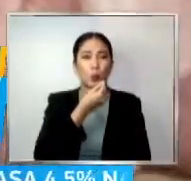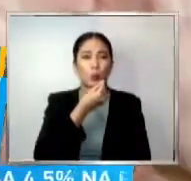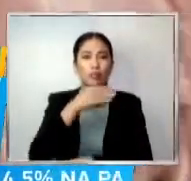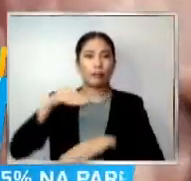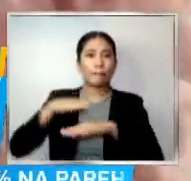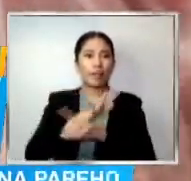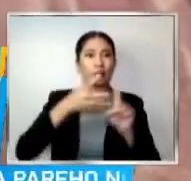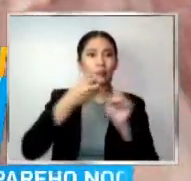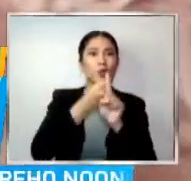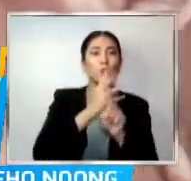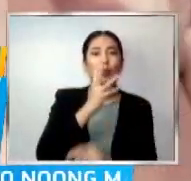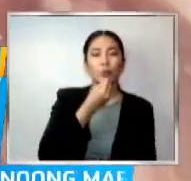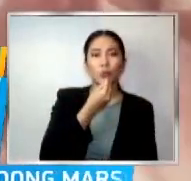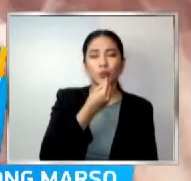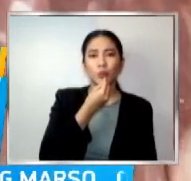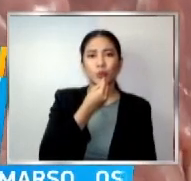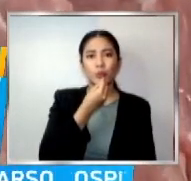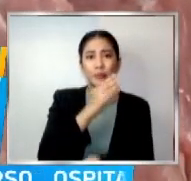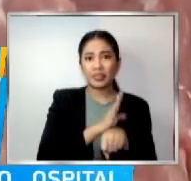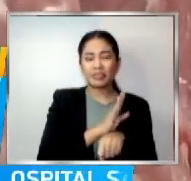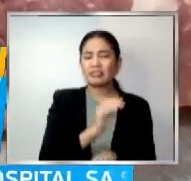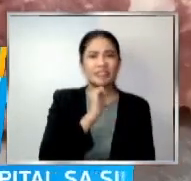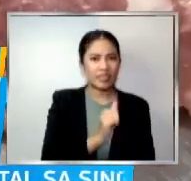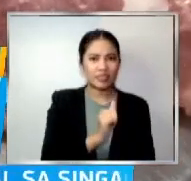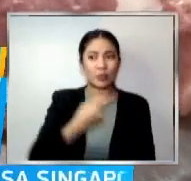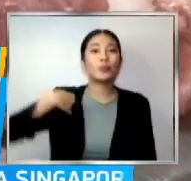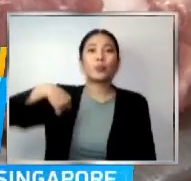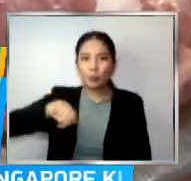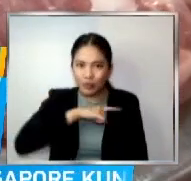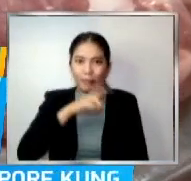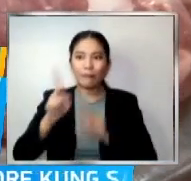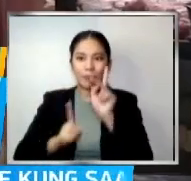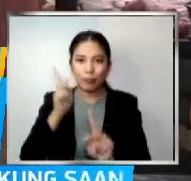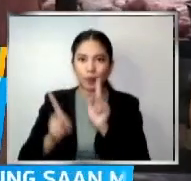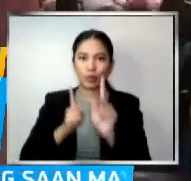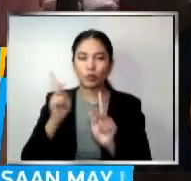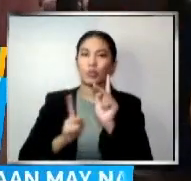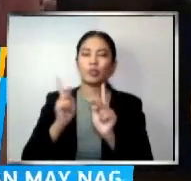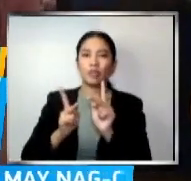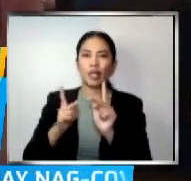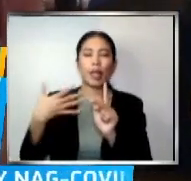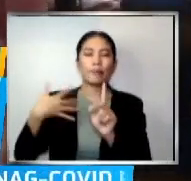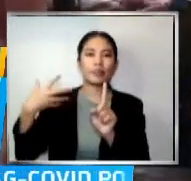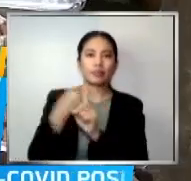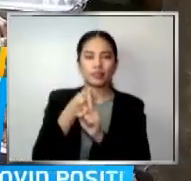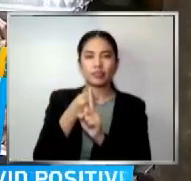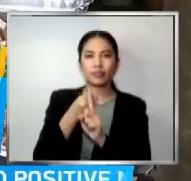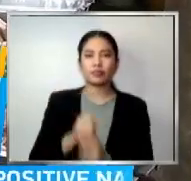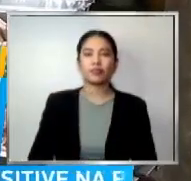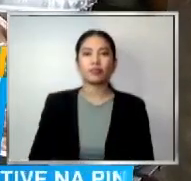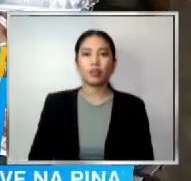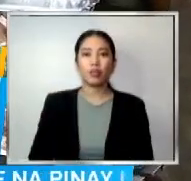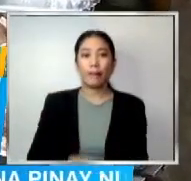Ang katamaan naman yan tayo mga consumers. Sila, mahaba ang PC nila eh. Okay. I mean, they can afford not to